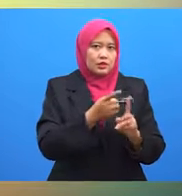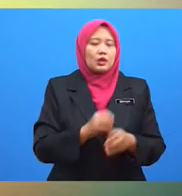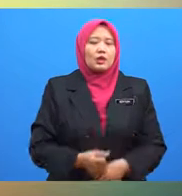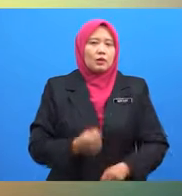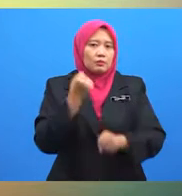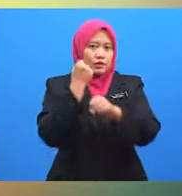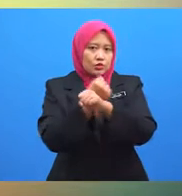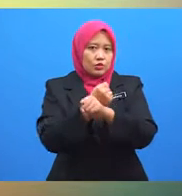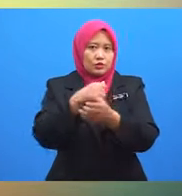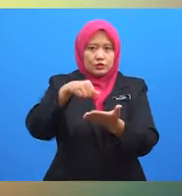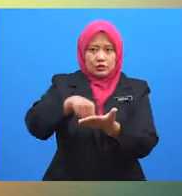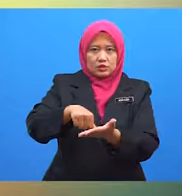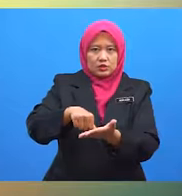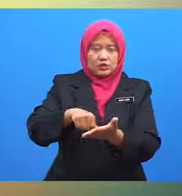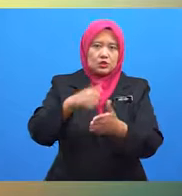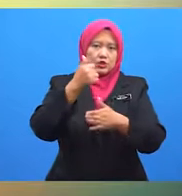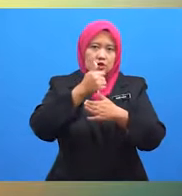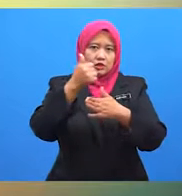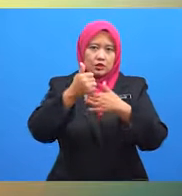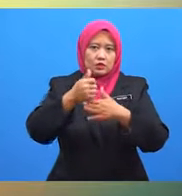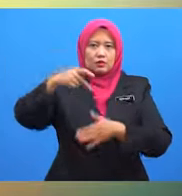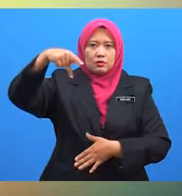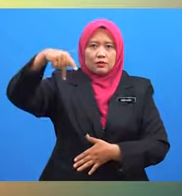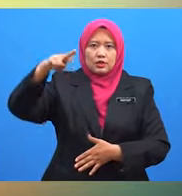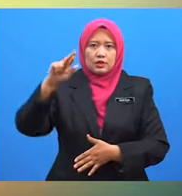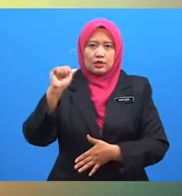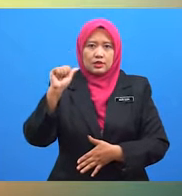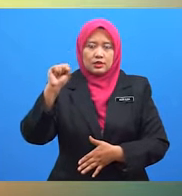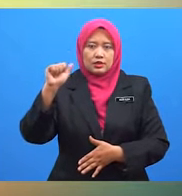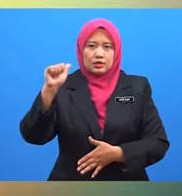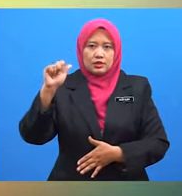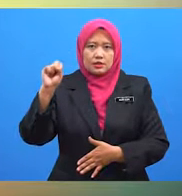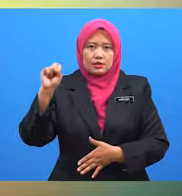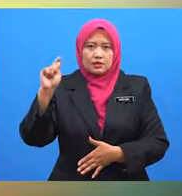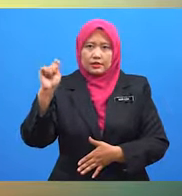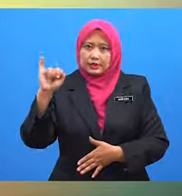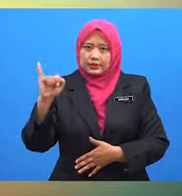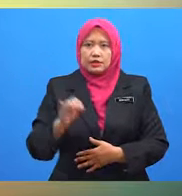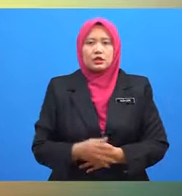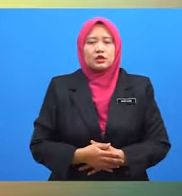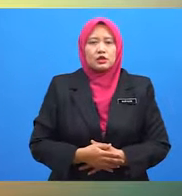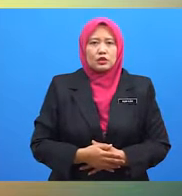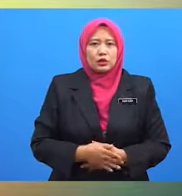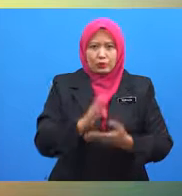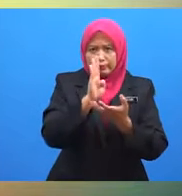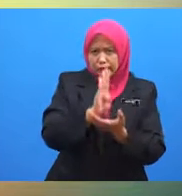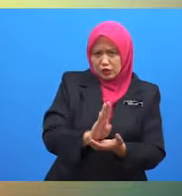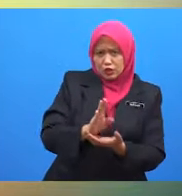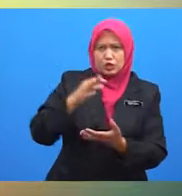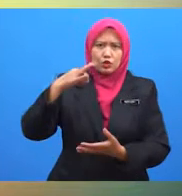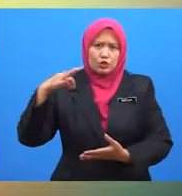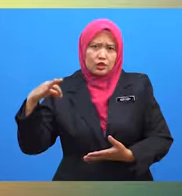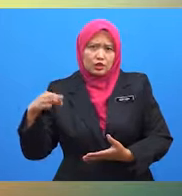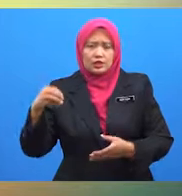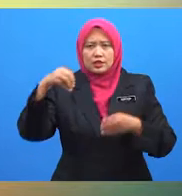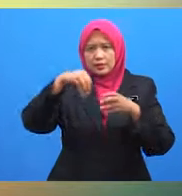batu bersurat atau prasasti. Bekas tulisan yang dijumpai di kaki-kaki gunung berdekatan Bogor dan